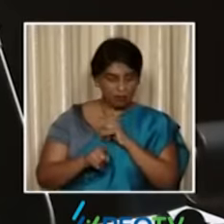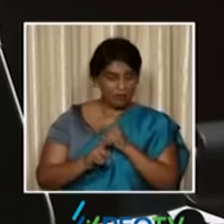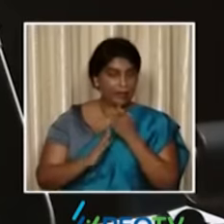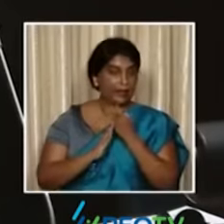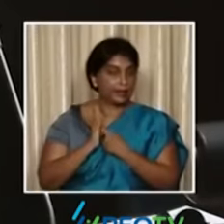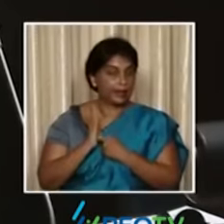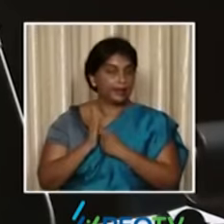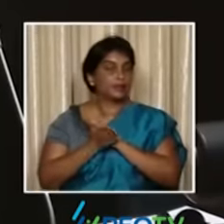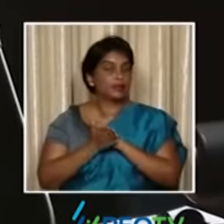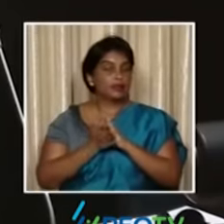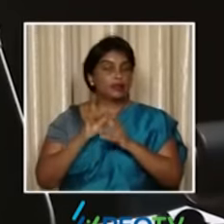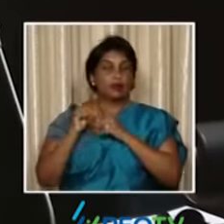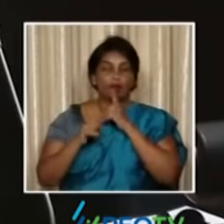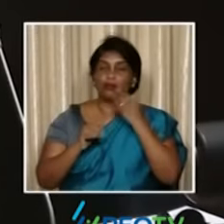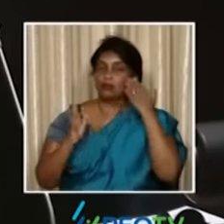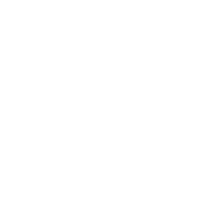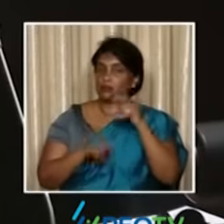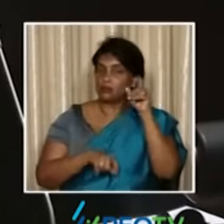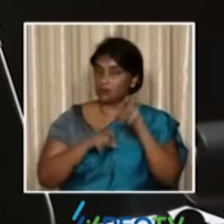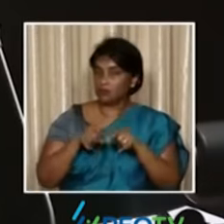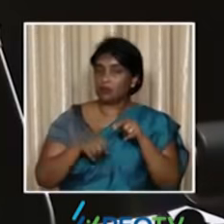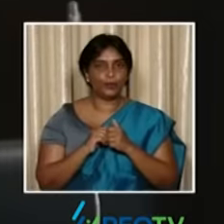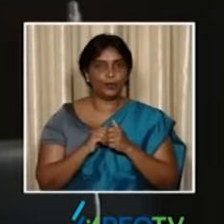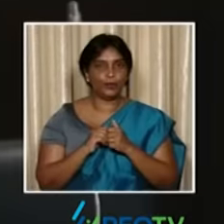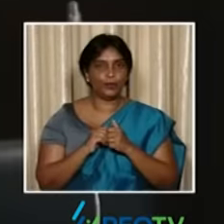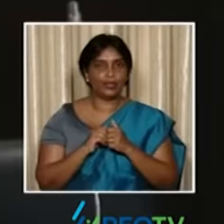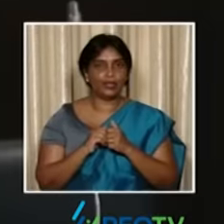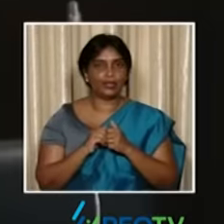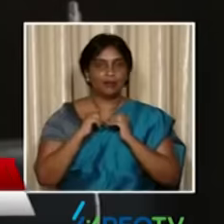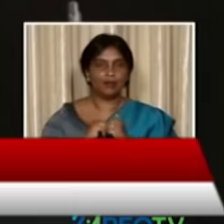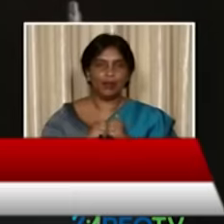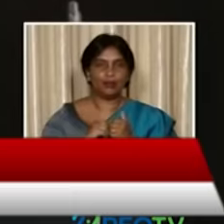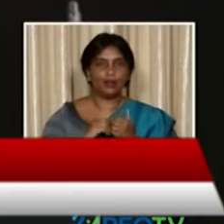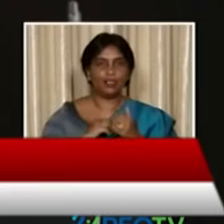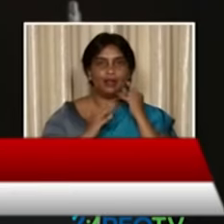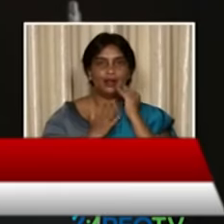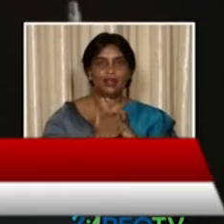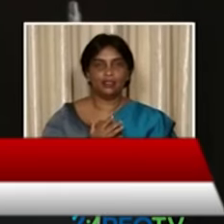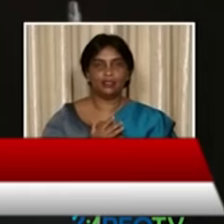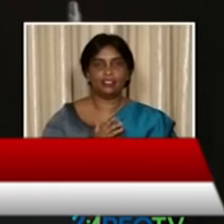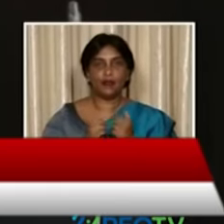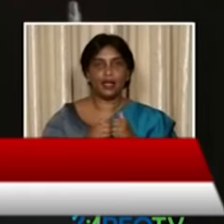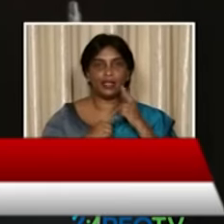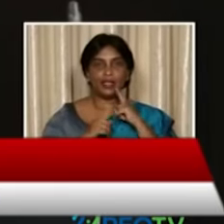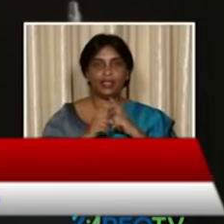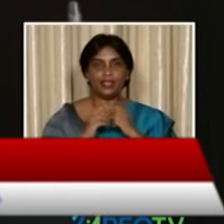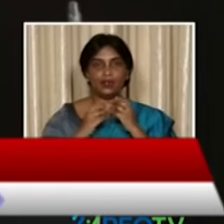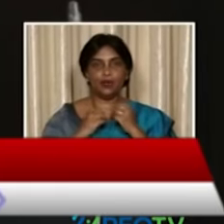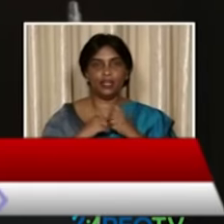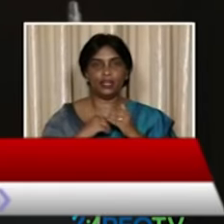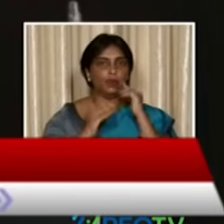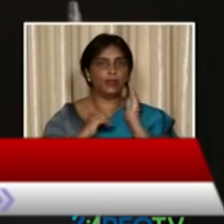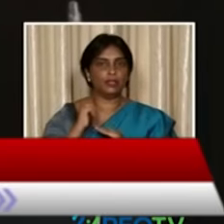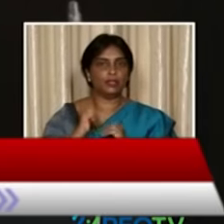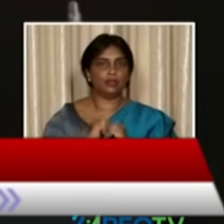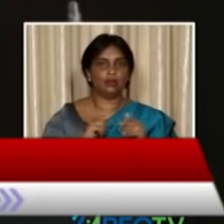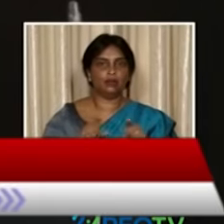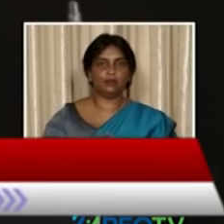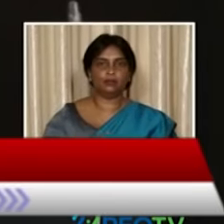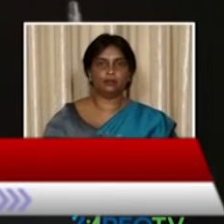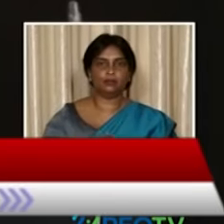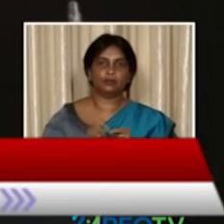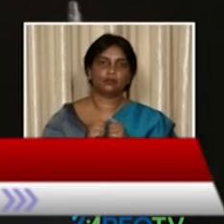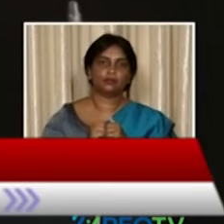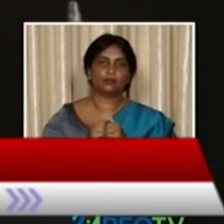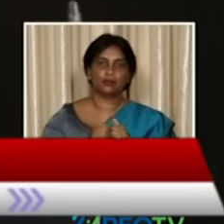නීතිය සාමය ආරක්ෂා කරන්න කැප වෙලා ඉන්න අයගේ රෙදි ගැලවෙන. කොළඹ නගරය ආවරණය කෙරෙන විශේෂ සැහැල්ලු දුම්රිය සේවා පටු